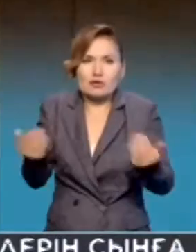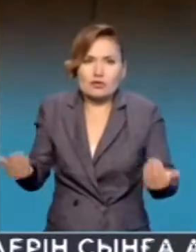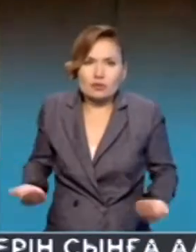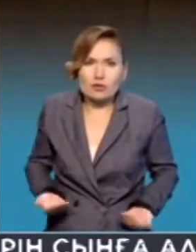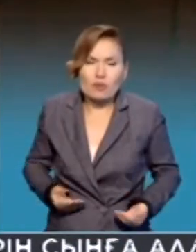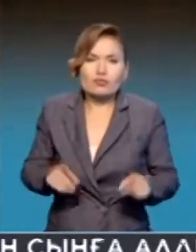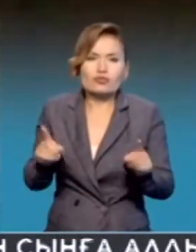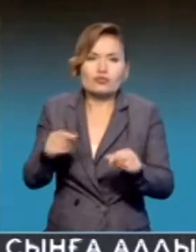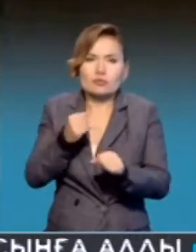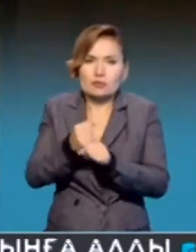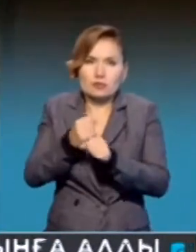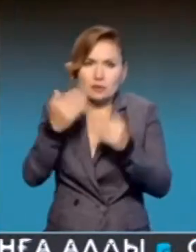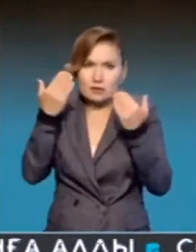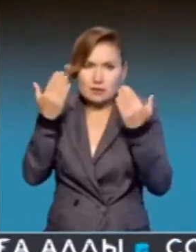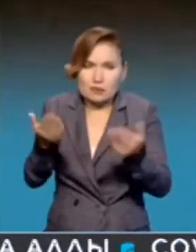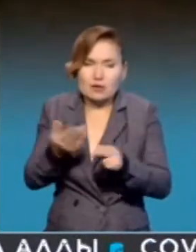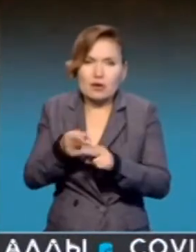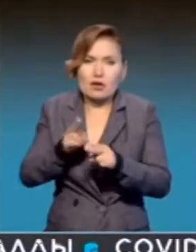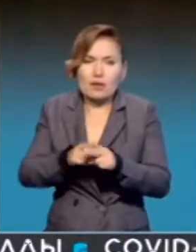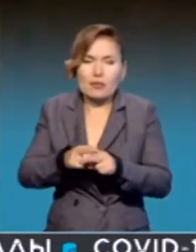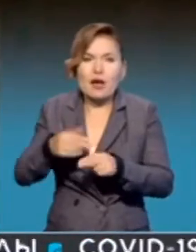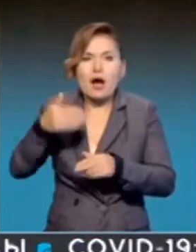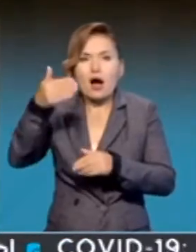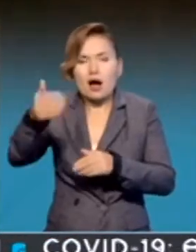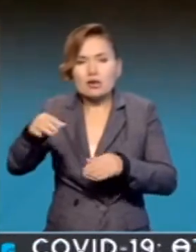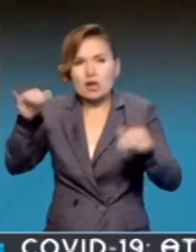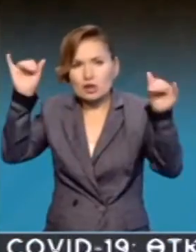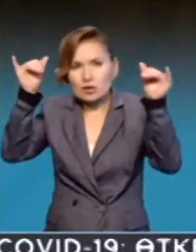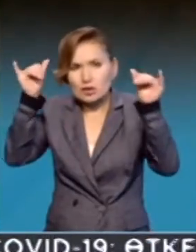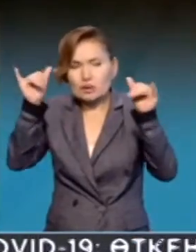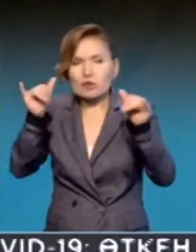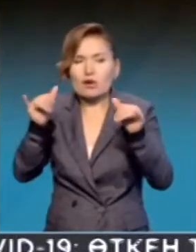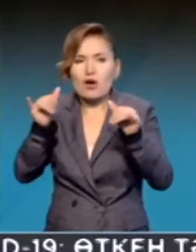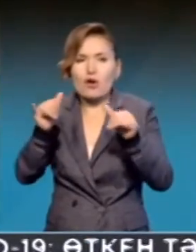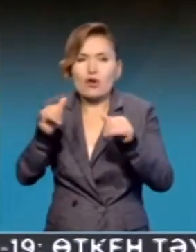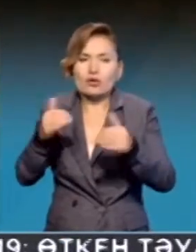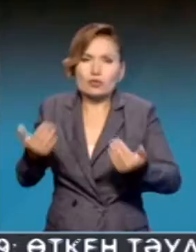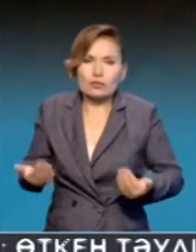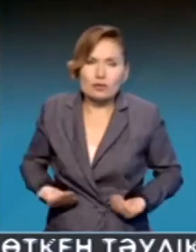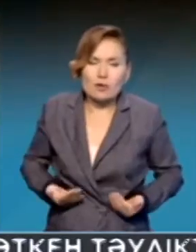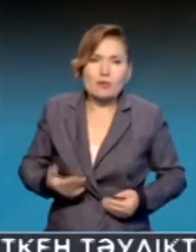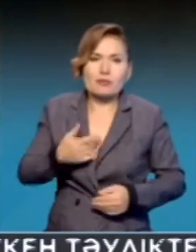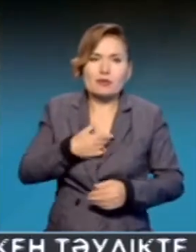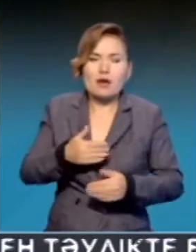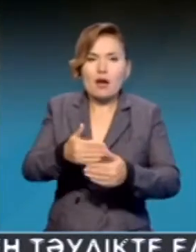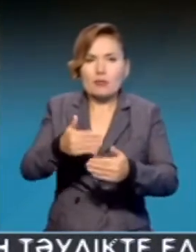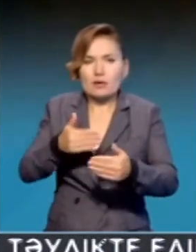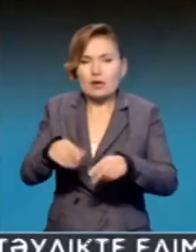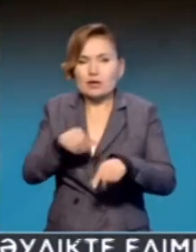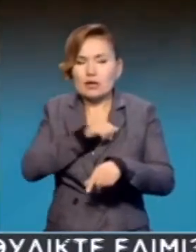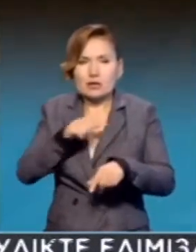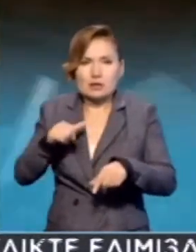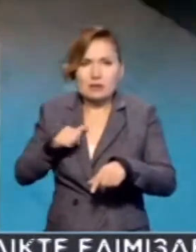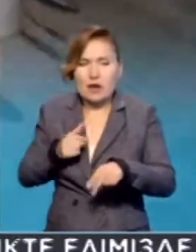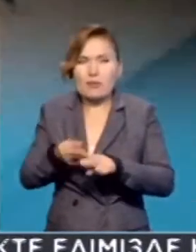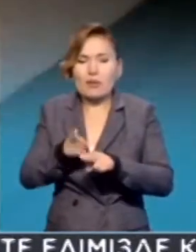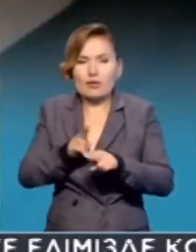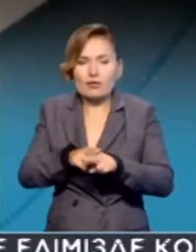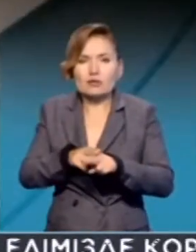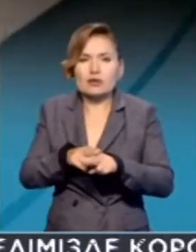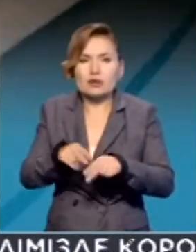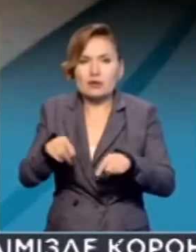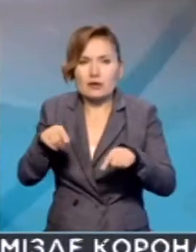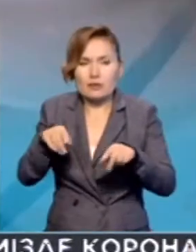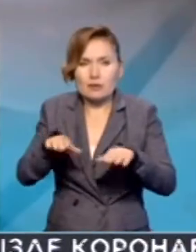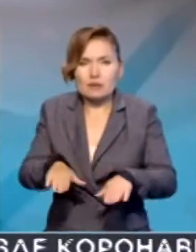өзіміз тұрамыз. Аз жағында сыйлар тұрады, сауында баспақтармен. Бе жағында өзіміз тұрамыз. Міне жер құттай жер тамақ ішеміз. Мынаған